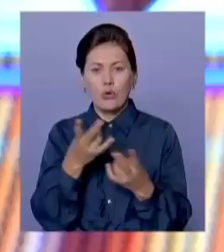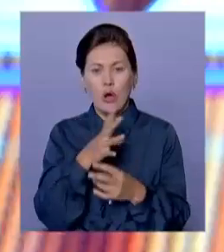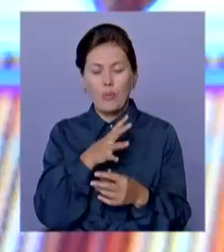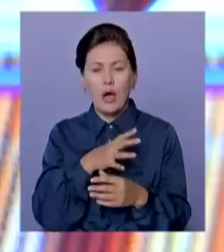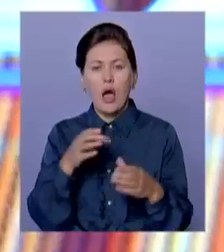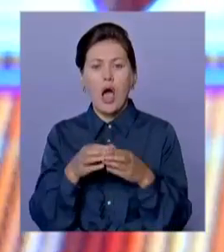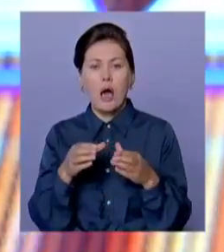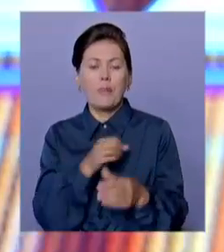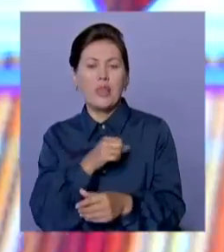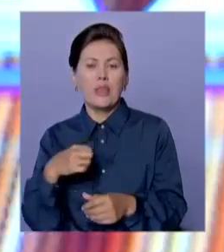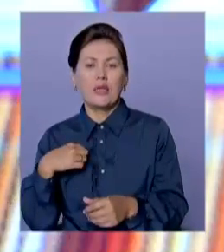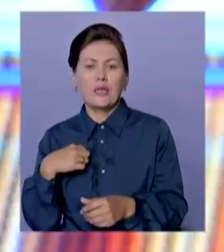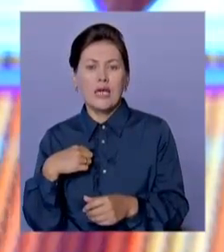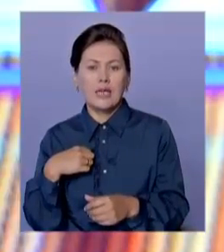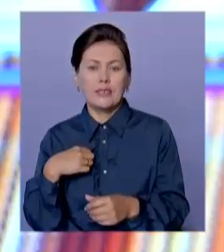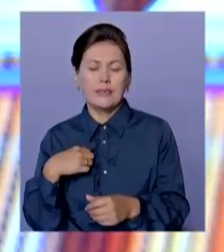ең